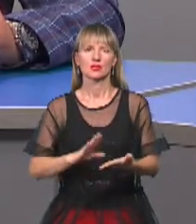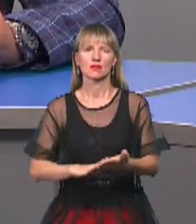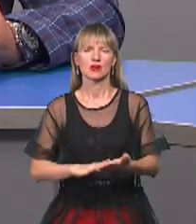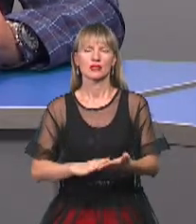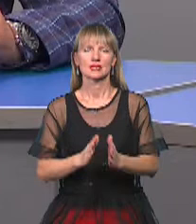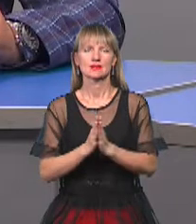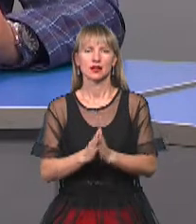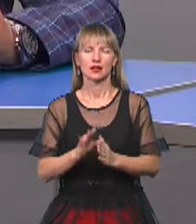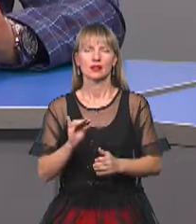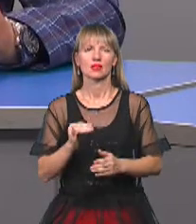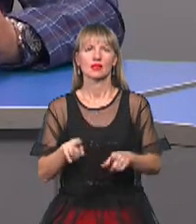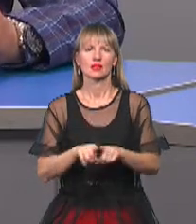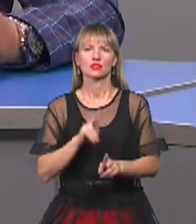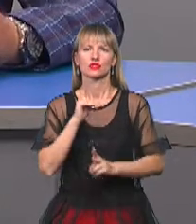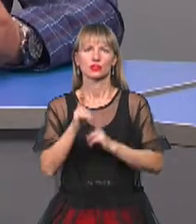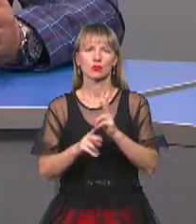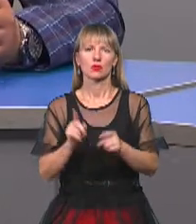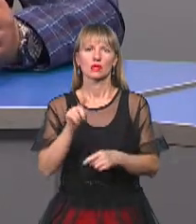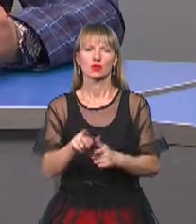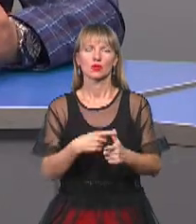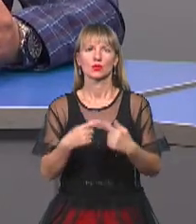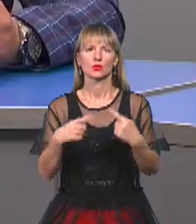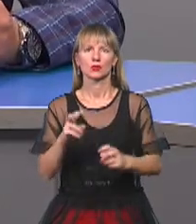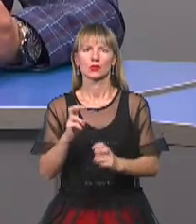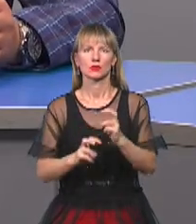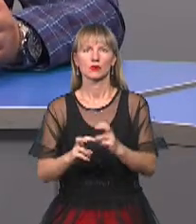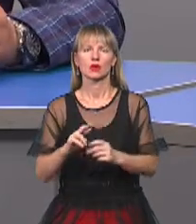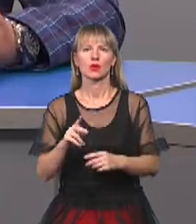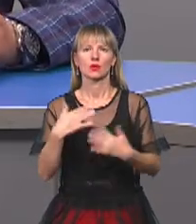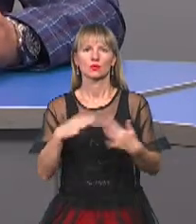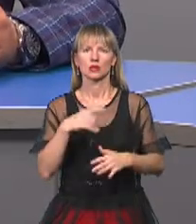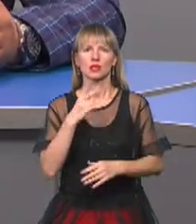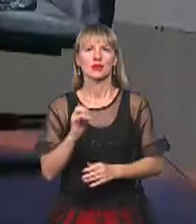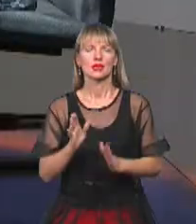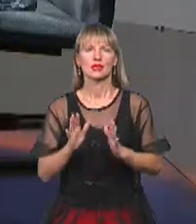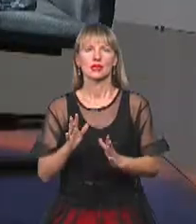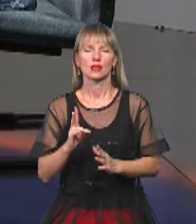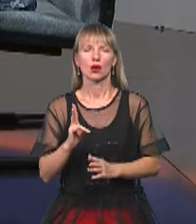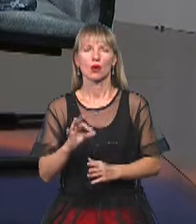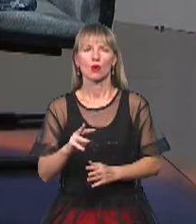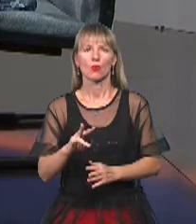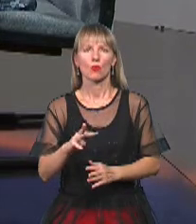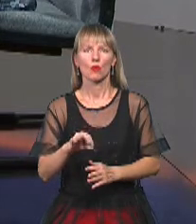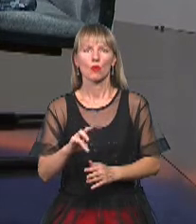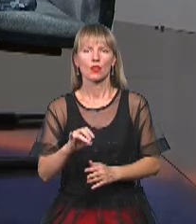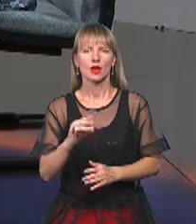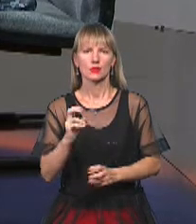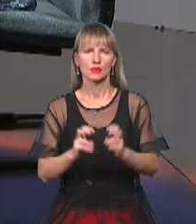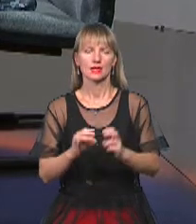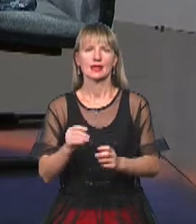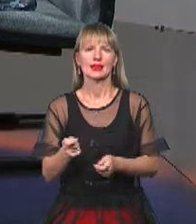як і звернення, так і скаргу на то чи іншого підприємства. Як вже казали, що не тільки комунальні підприємства, а й департаменти у